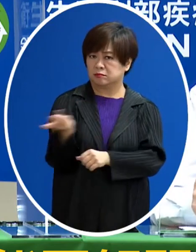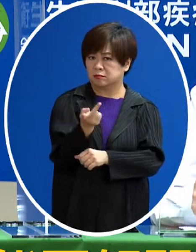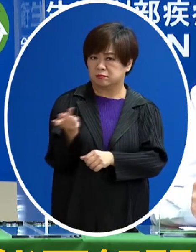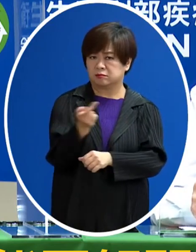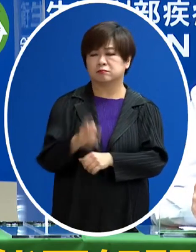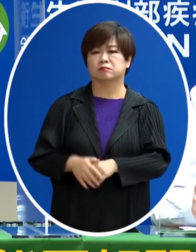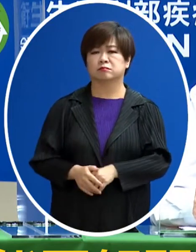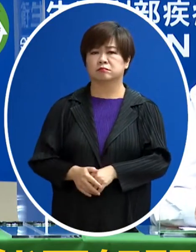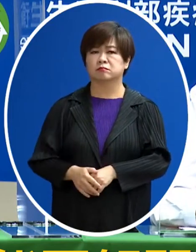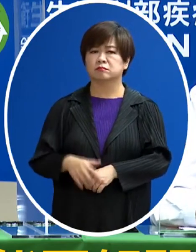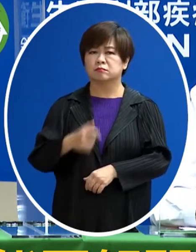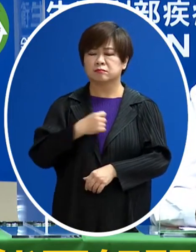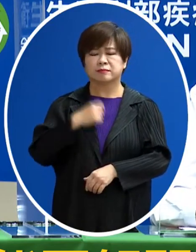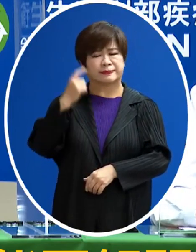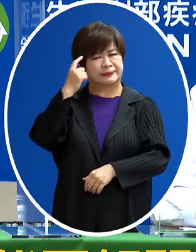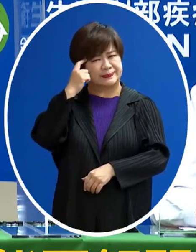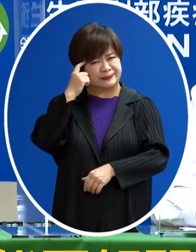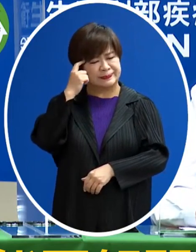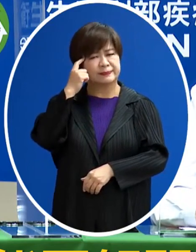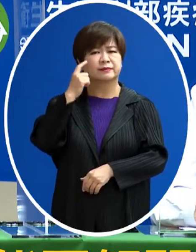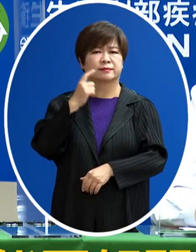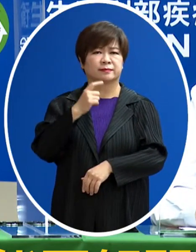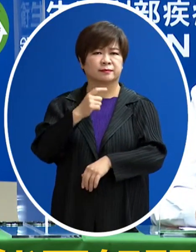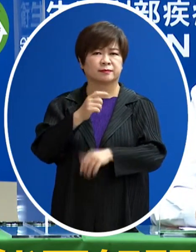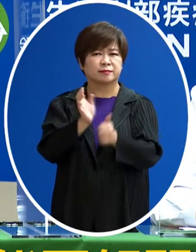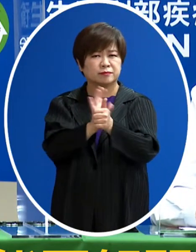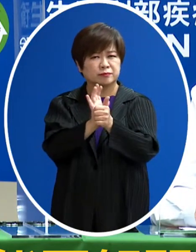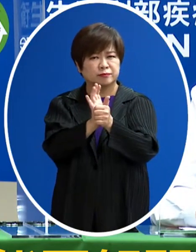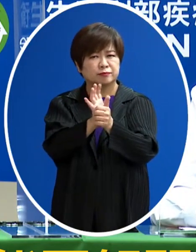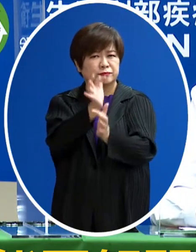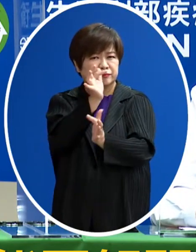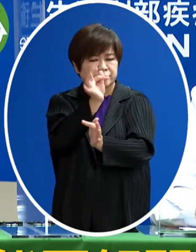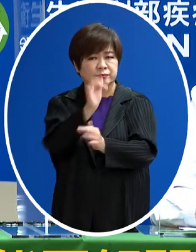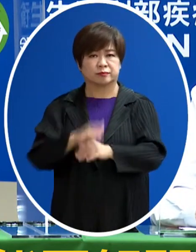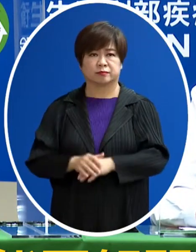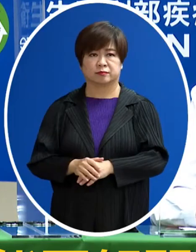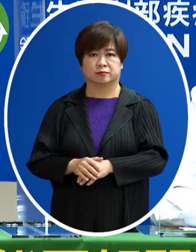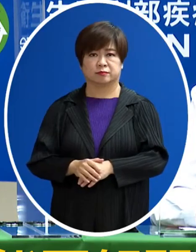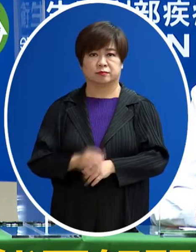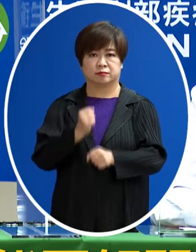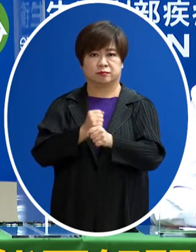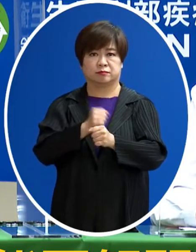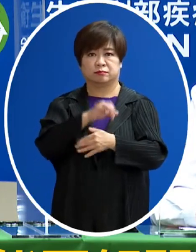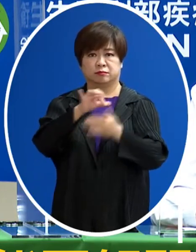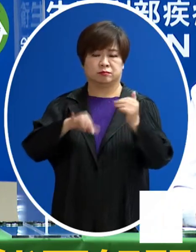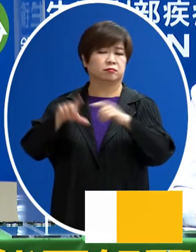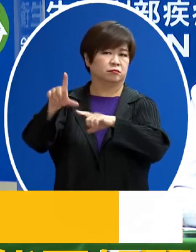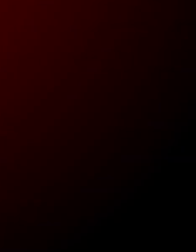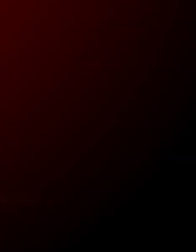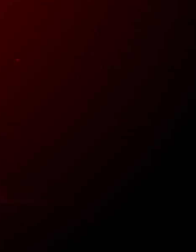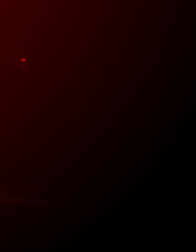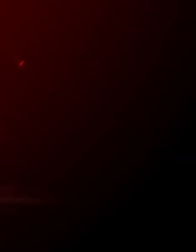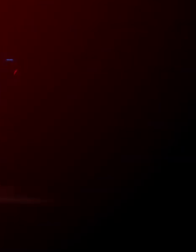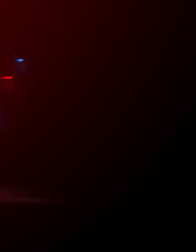的来做处理。所以还是依据现有的指引，好，一切来运作哈。